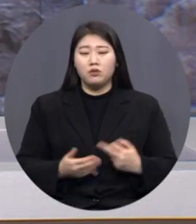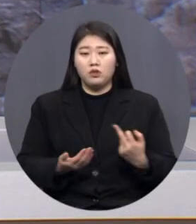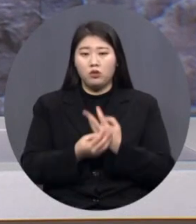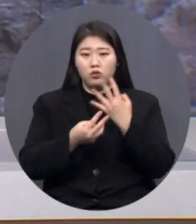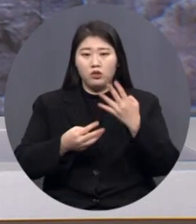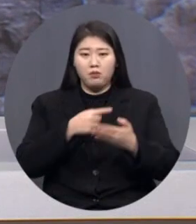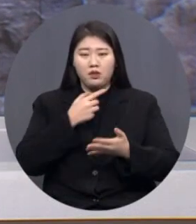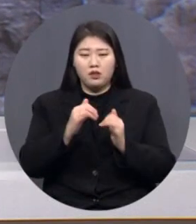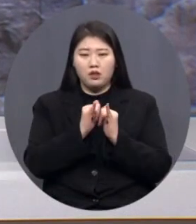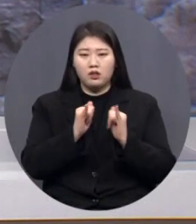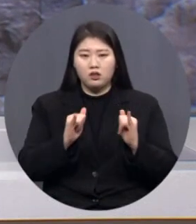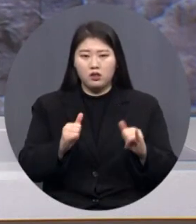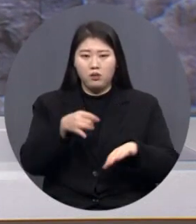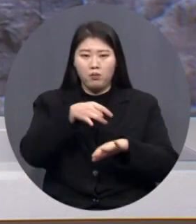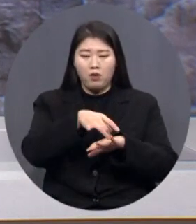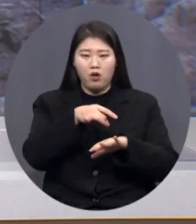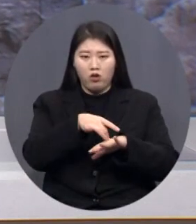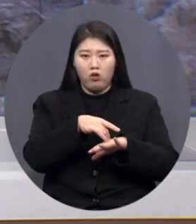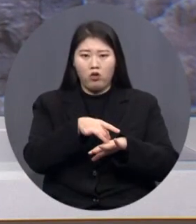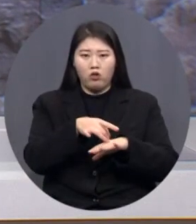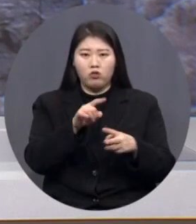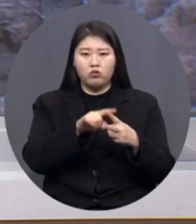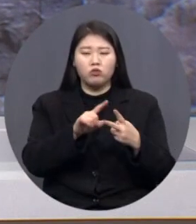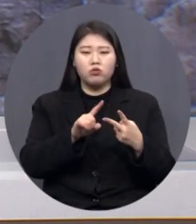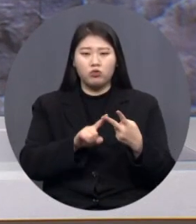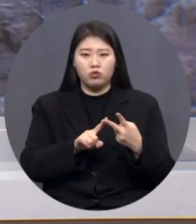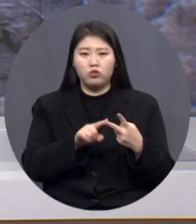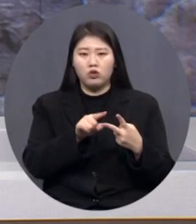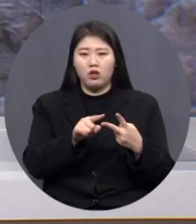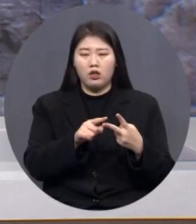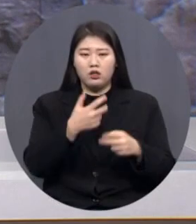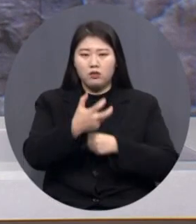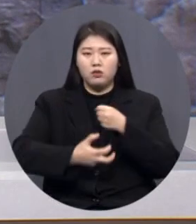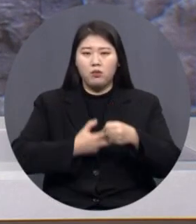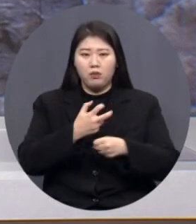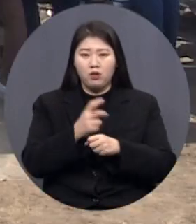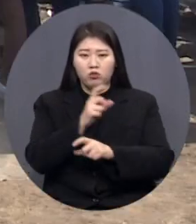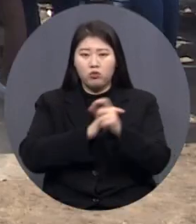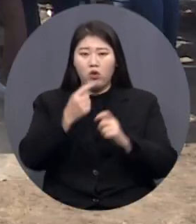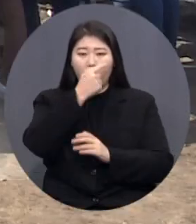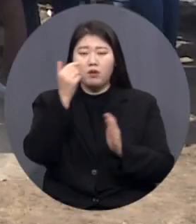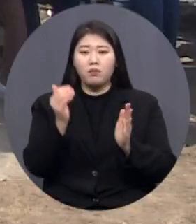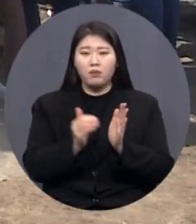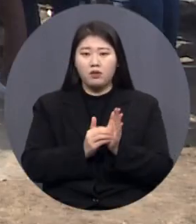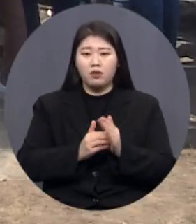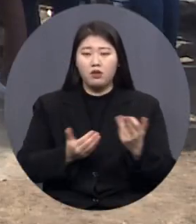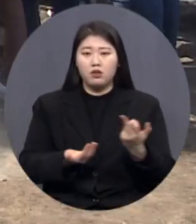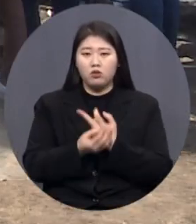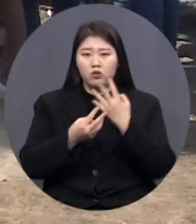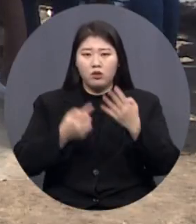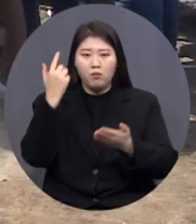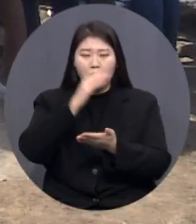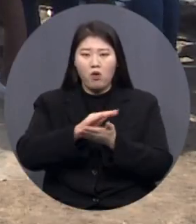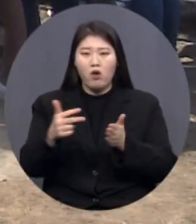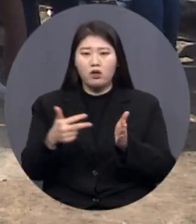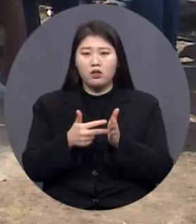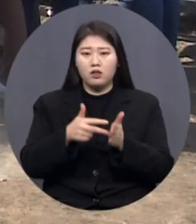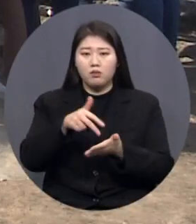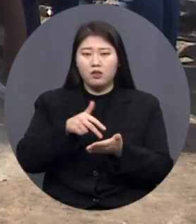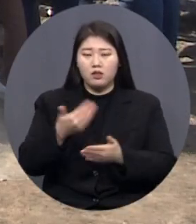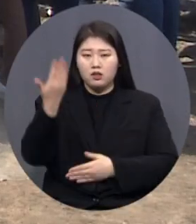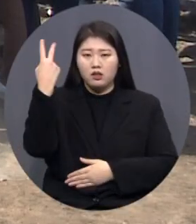제주 4.3 희생자 유해 두 구의 신원이 70여 년 만에 추가로 확인됐습니다. 제주 4.3 평화재단은